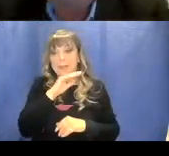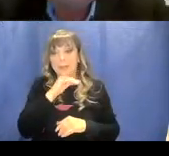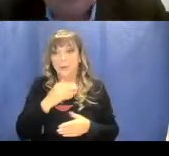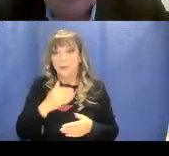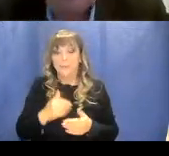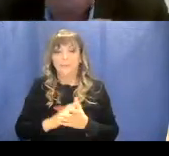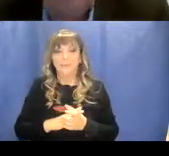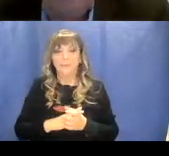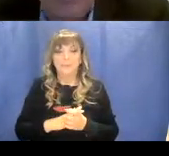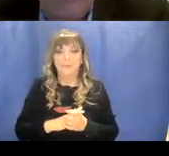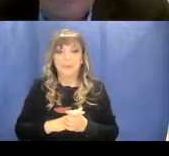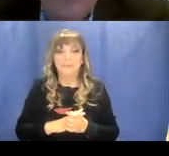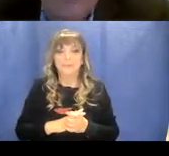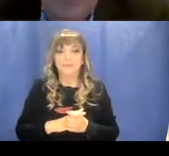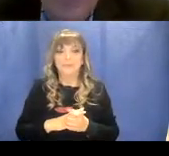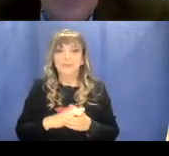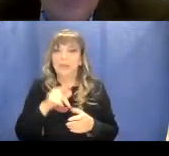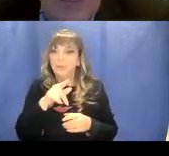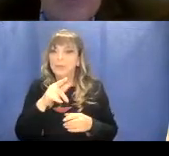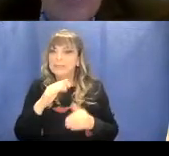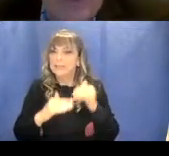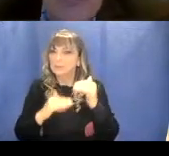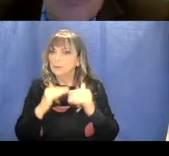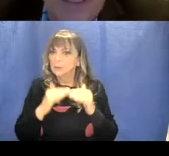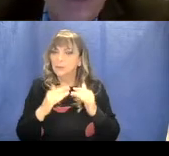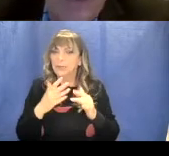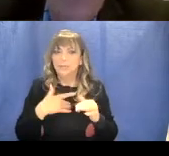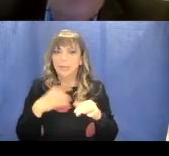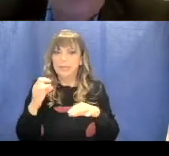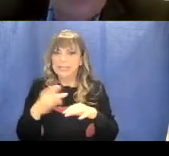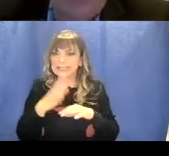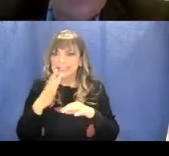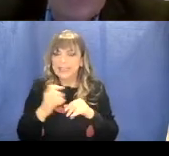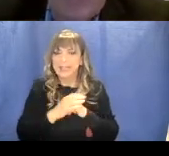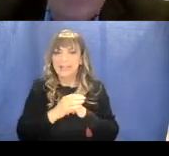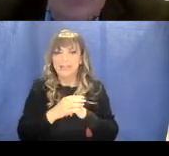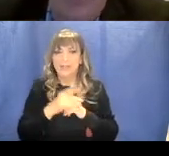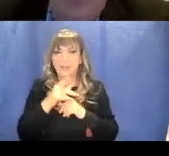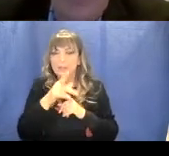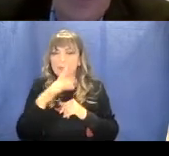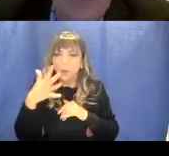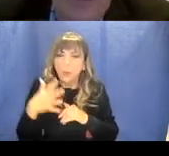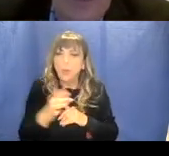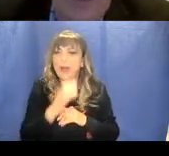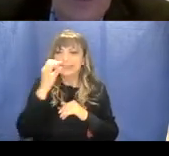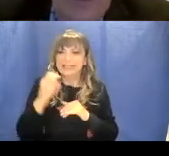questa struttura ecco questa è un quasi cristallo